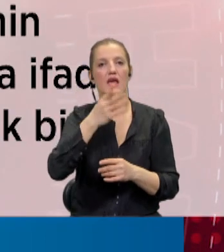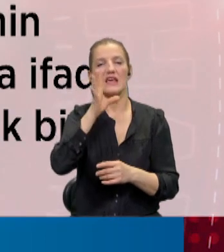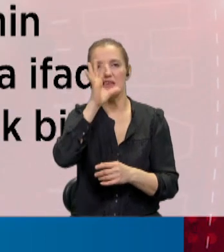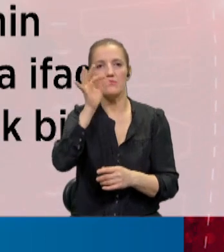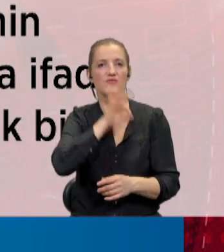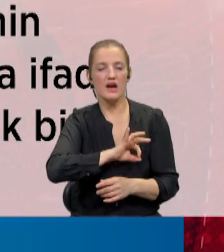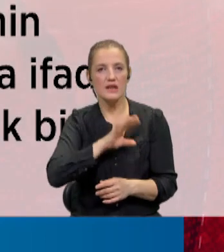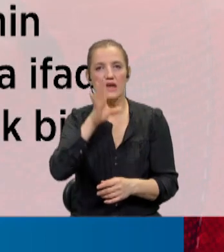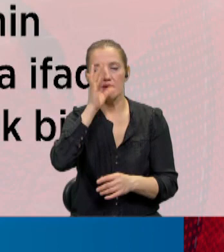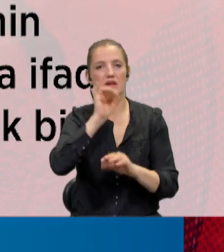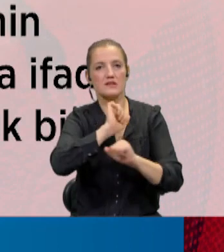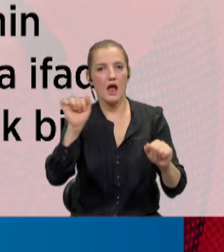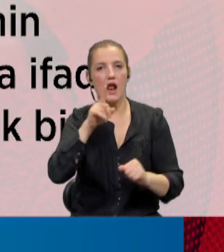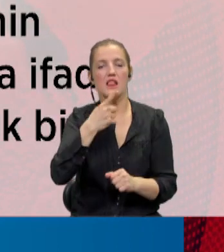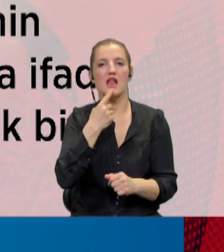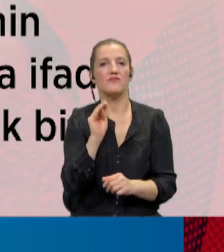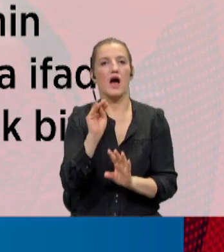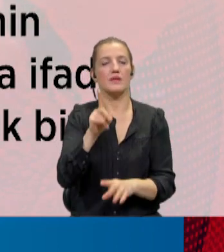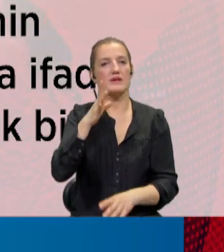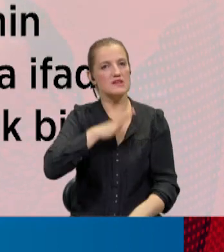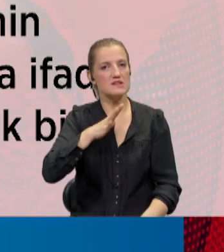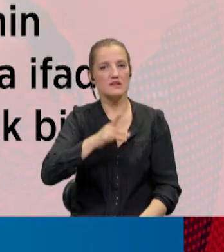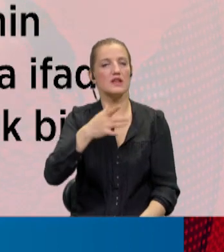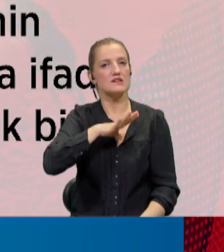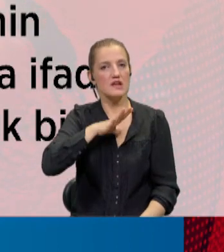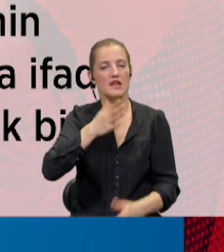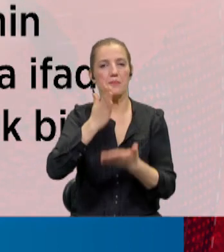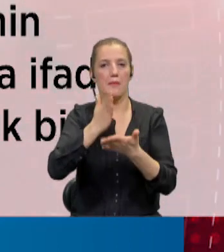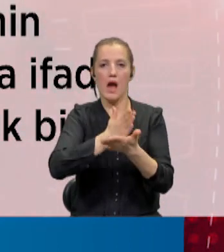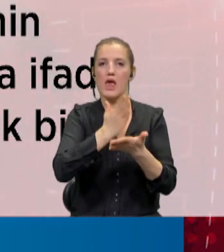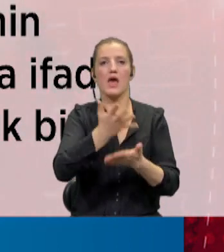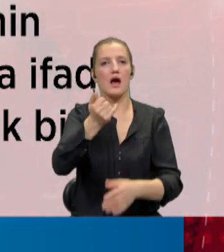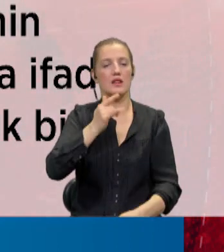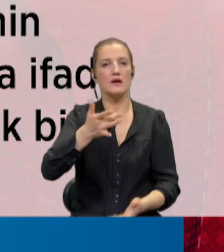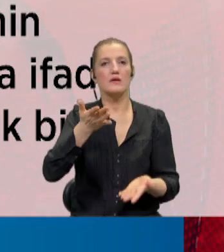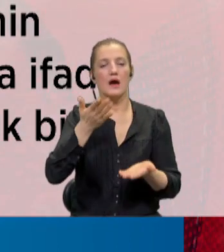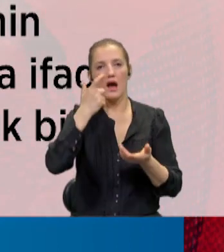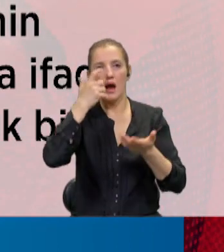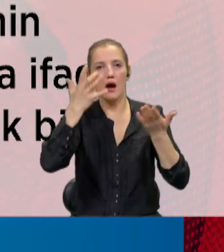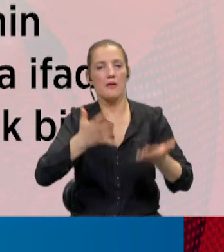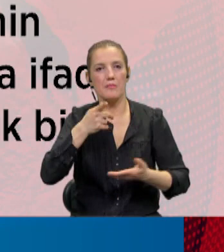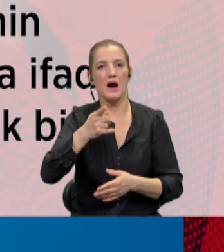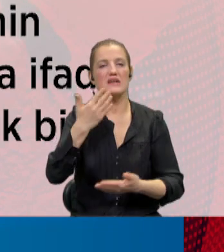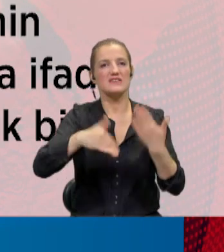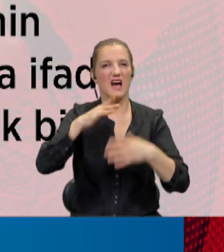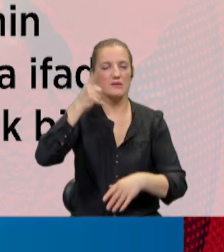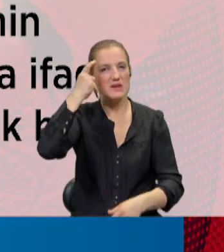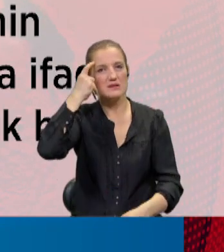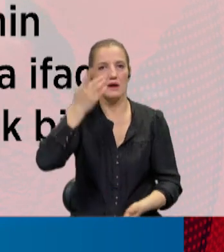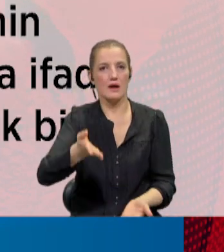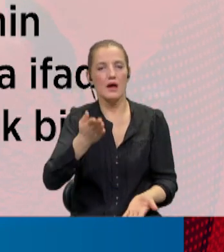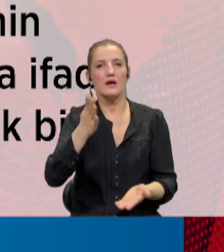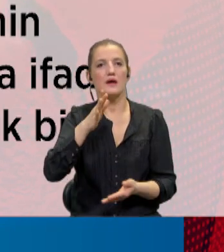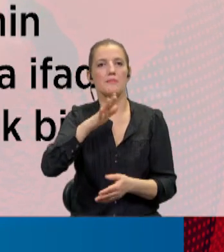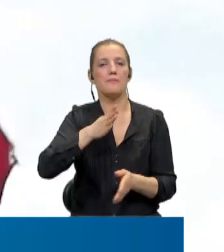tartışmaya açmak lafı ortaya atıp İsteyen istediği Payı almasını küstah şey ifade etmek sakat bir mantık